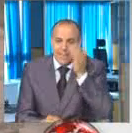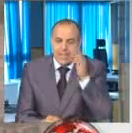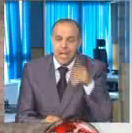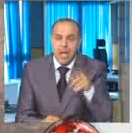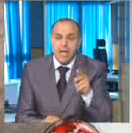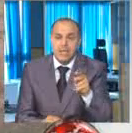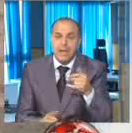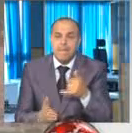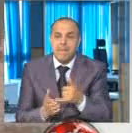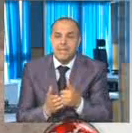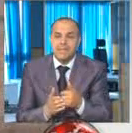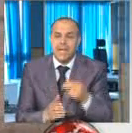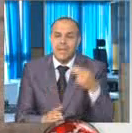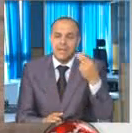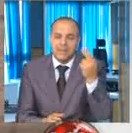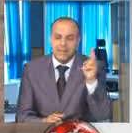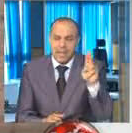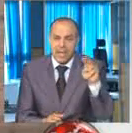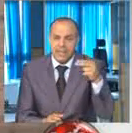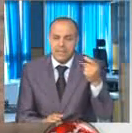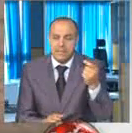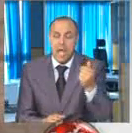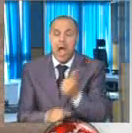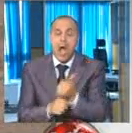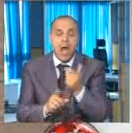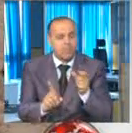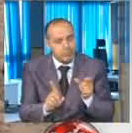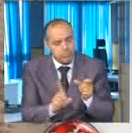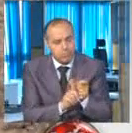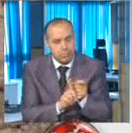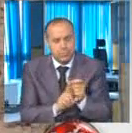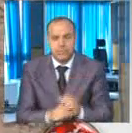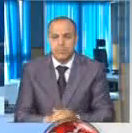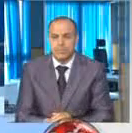معظمها في مدينة تعز المحاصرة منذ عام.